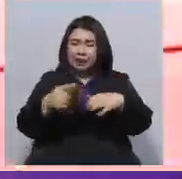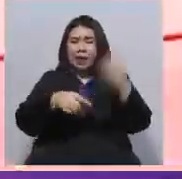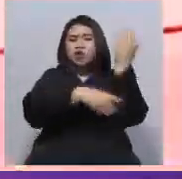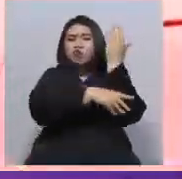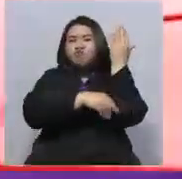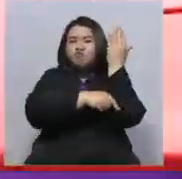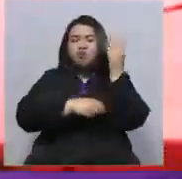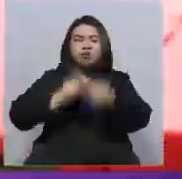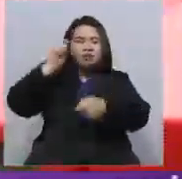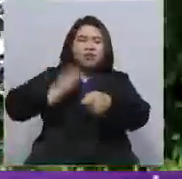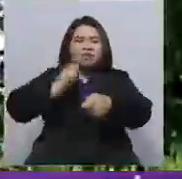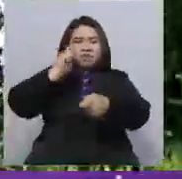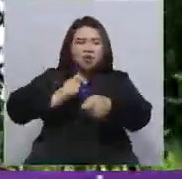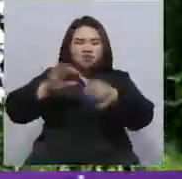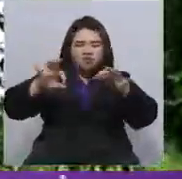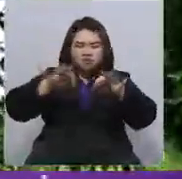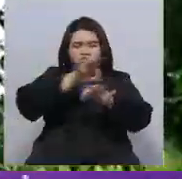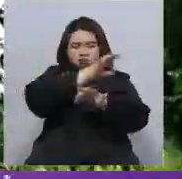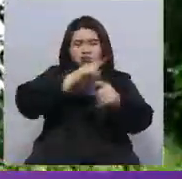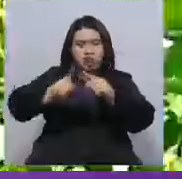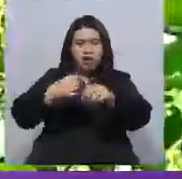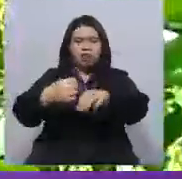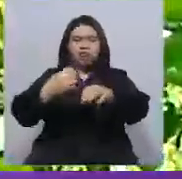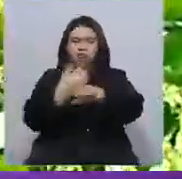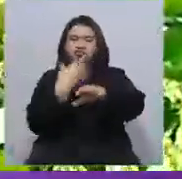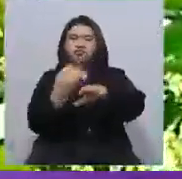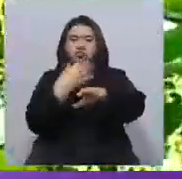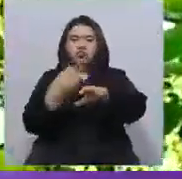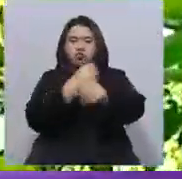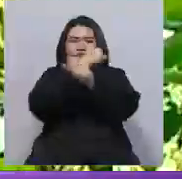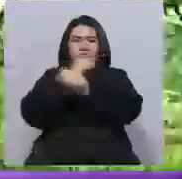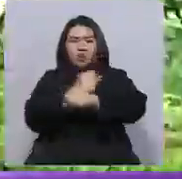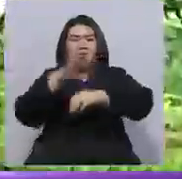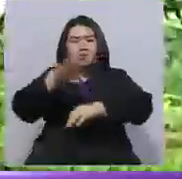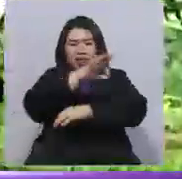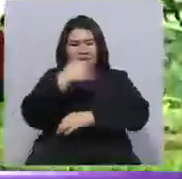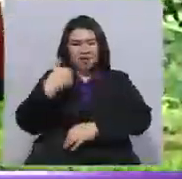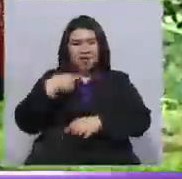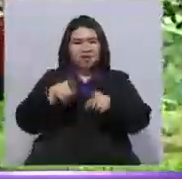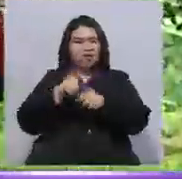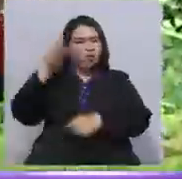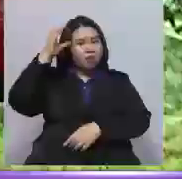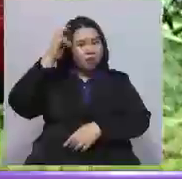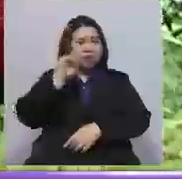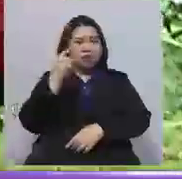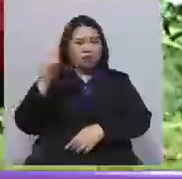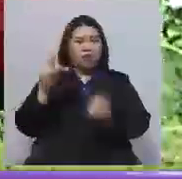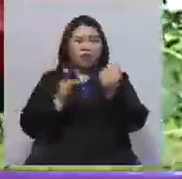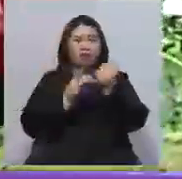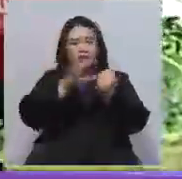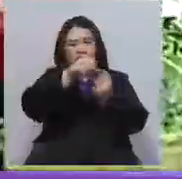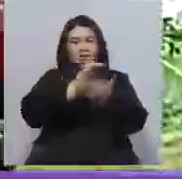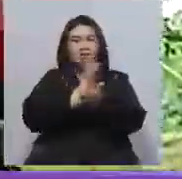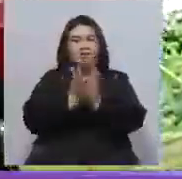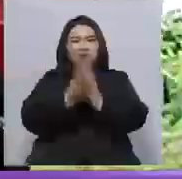พไล่แมลงจากต้นเงาะที่กำลังออกช่อดอกซึ่งเป็นการนำองค์ความรู้และเทคโนโลยีสมัยใหม่มาปรับใช้ใน